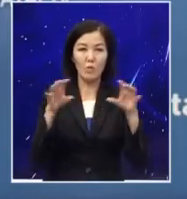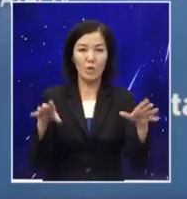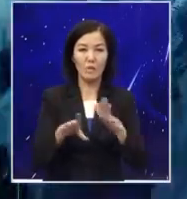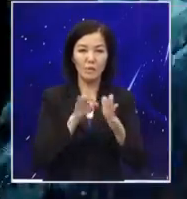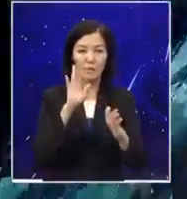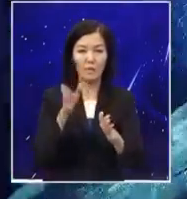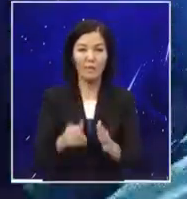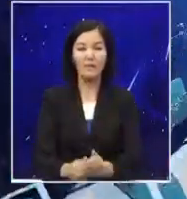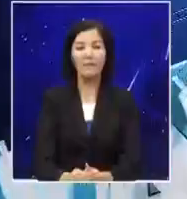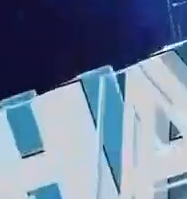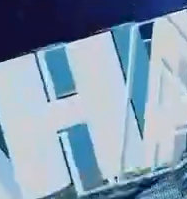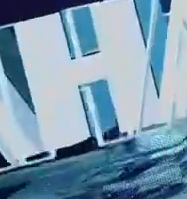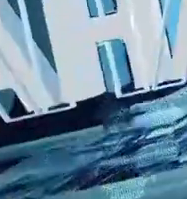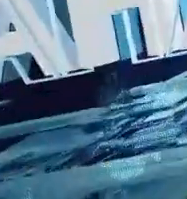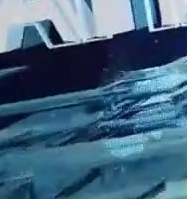сайлайды.